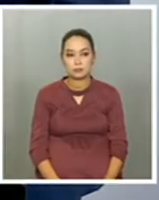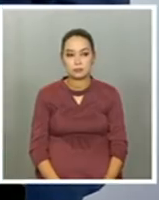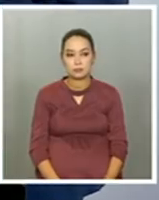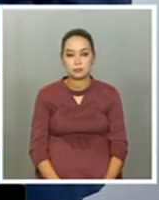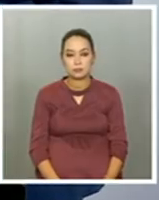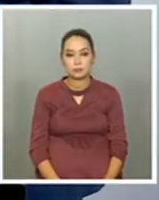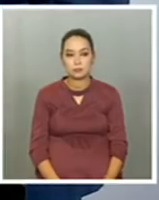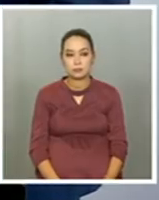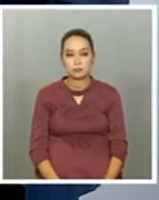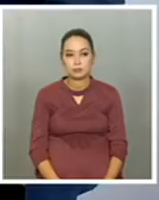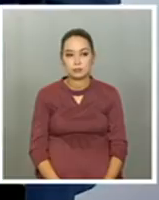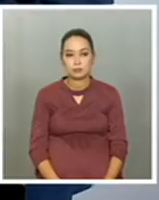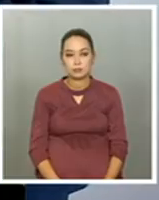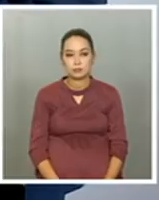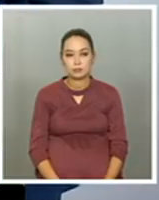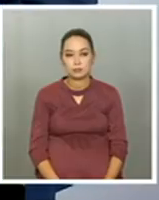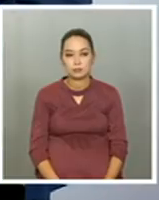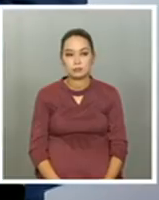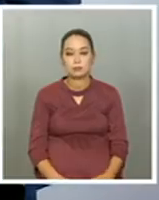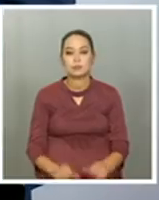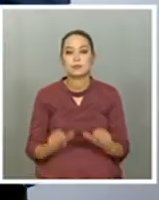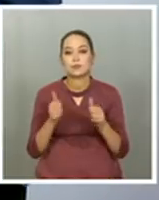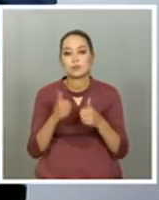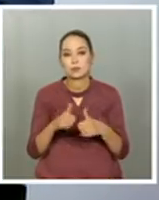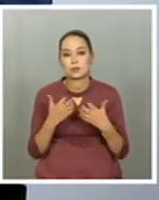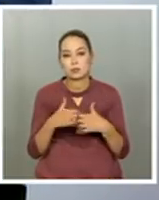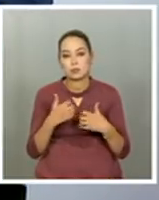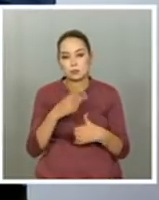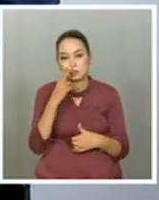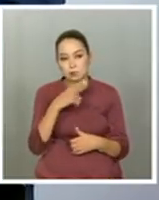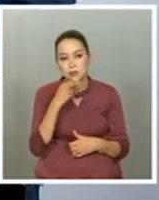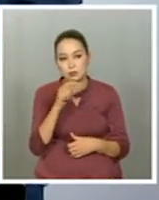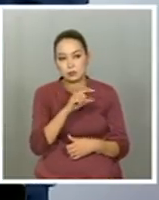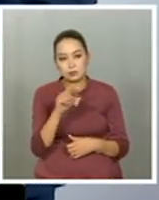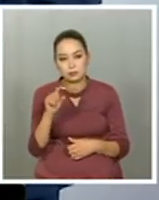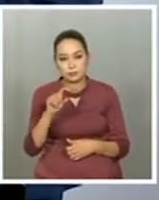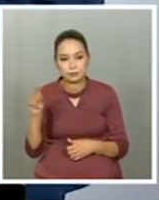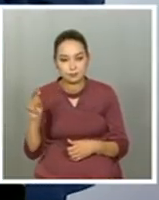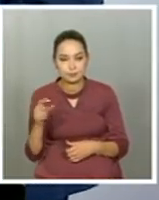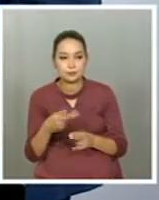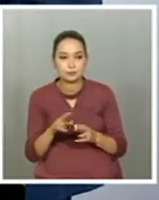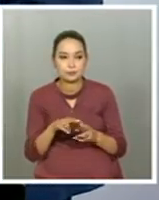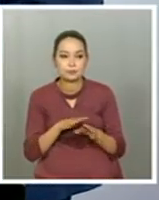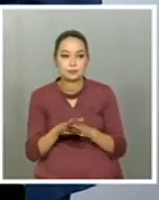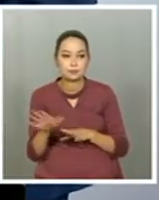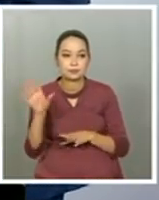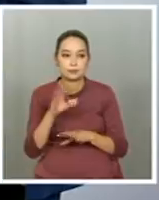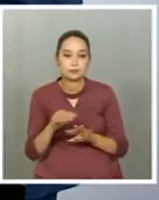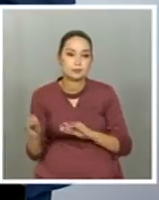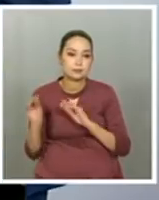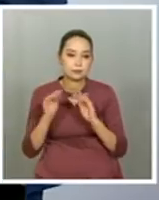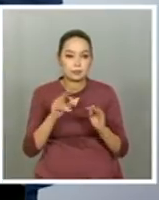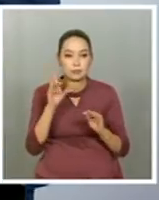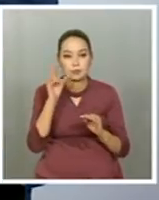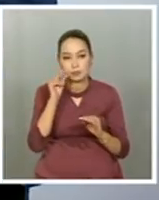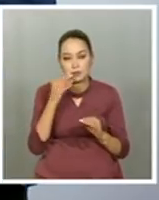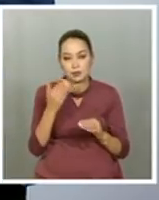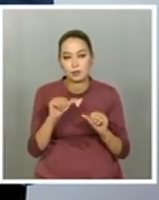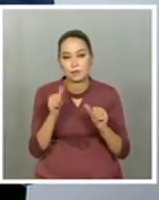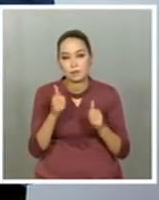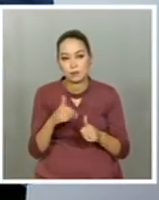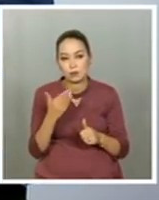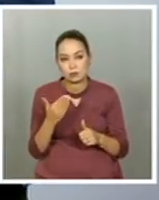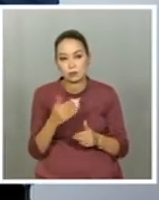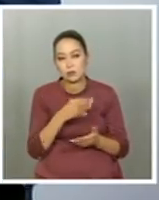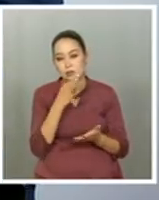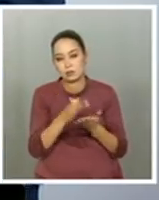болады M1 қосылған M2 көбейтілген V3. Осы жерден біз V3-ті табамыз. Формула сәйкесінше